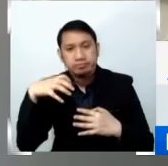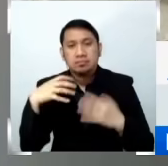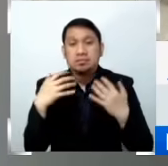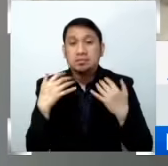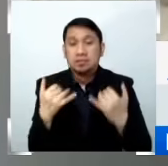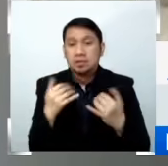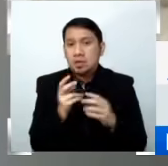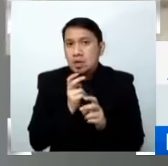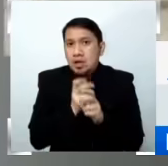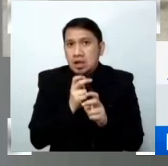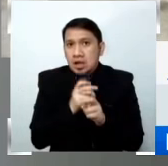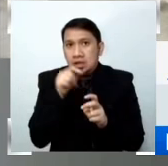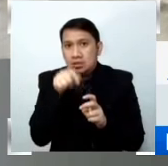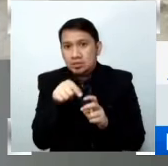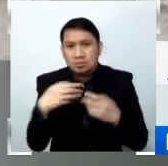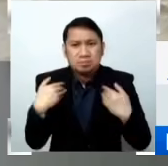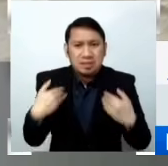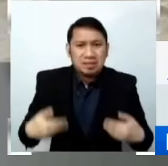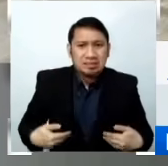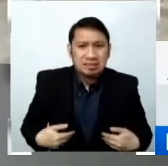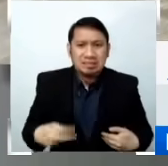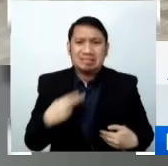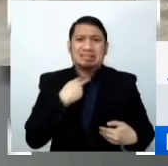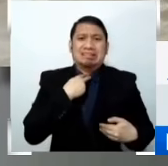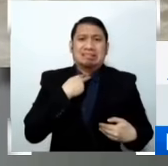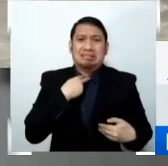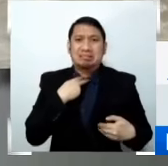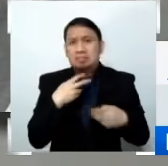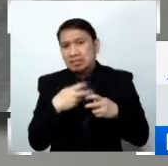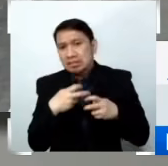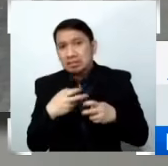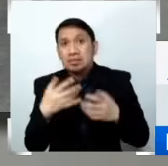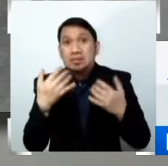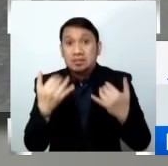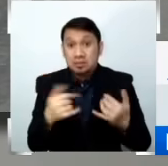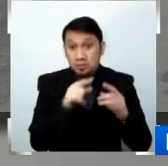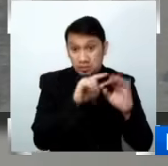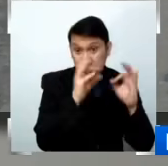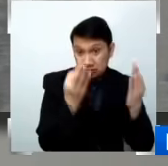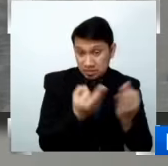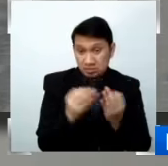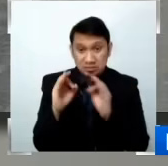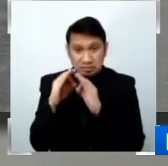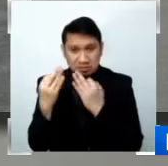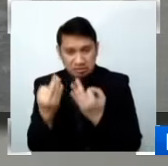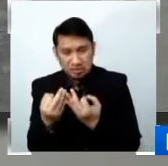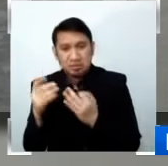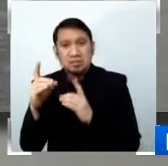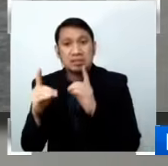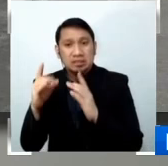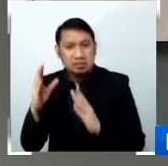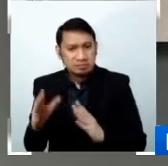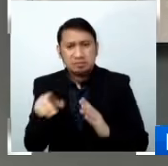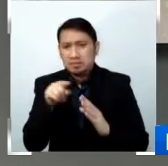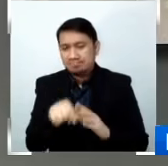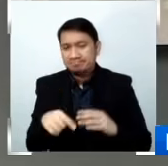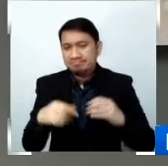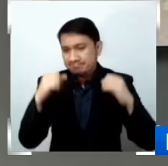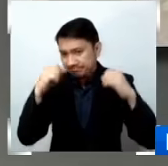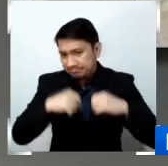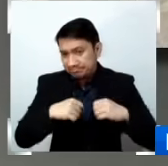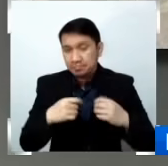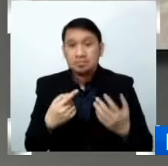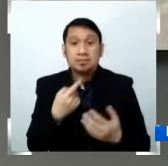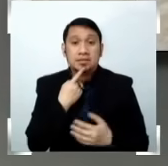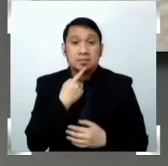sa naipit na katawan nito. Nagka-areglo naman ang pamilya ng biktima at ng driver ng truck. Ayon sa otoridad,